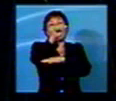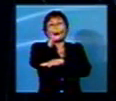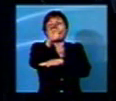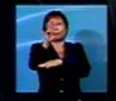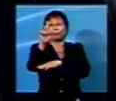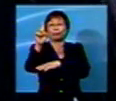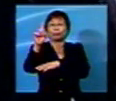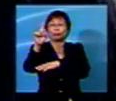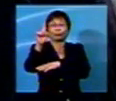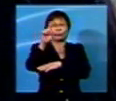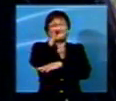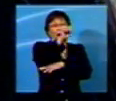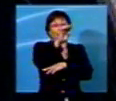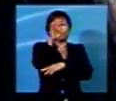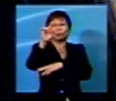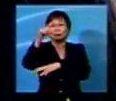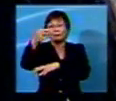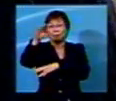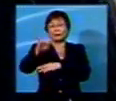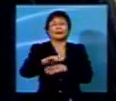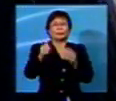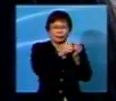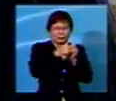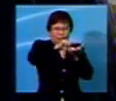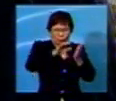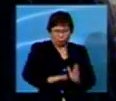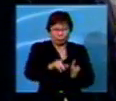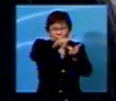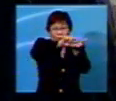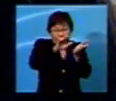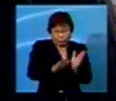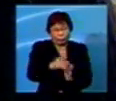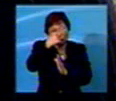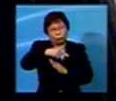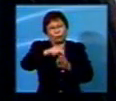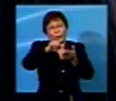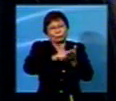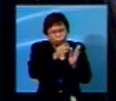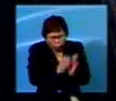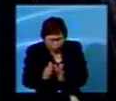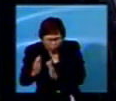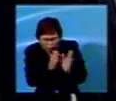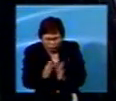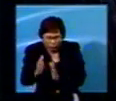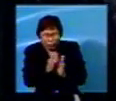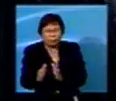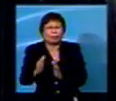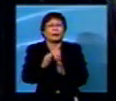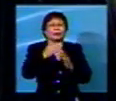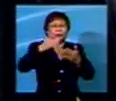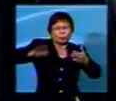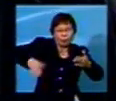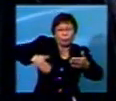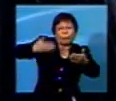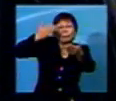dengan er pegawai-pegawai media yang yang ditugaskan untuk ke sini untuk mengemaskini er beberapa data-data terkini sebelum ketibaan yang amat berhormat